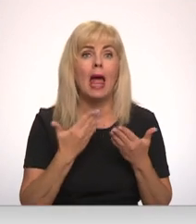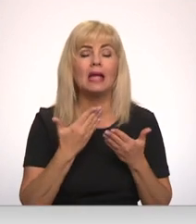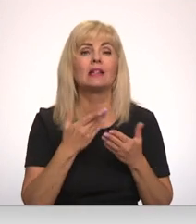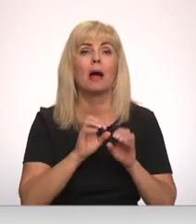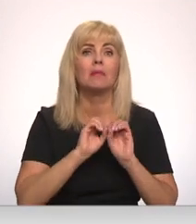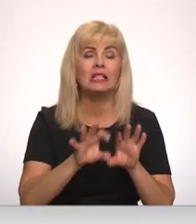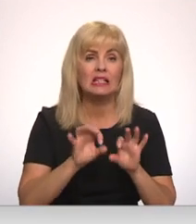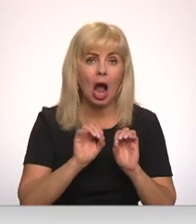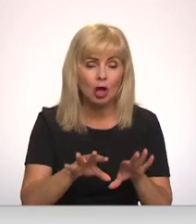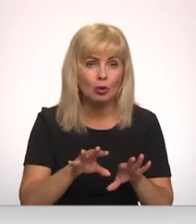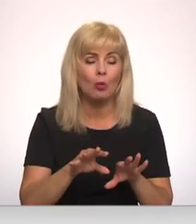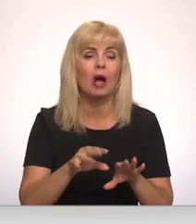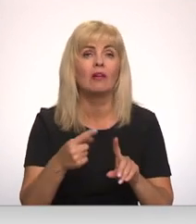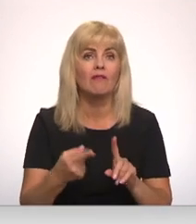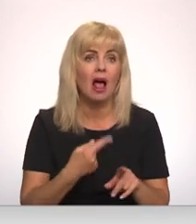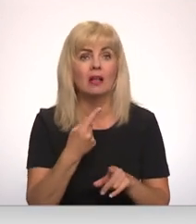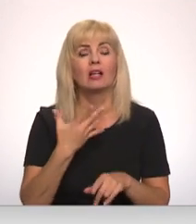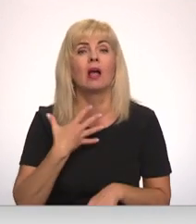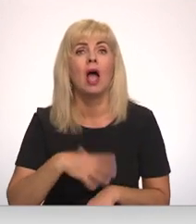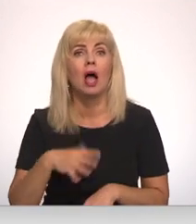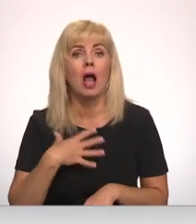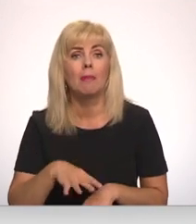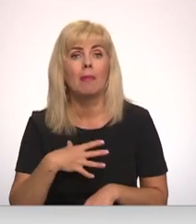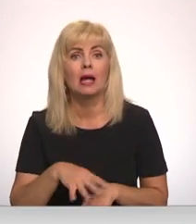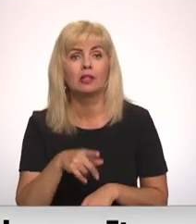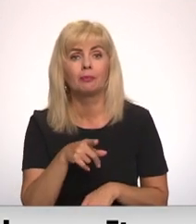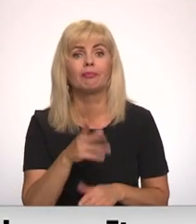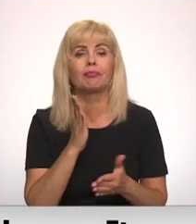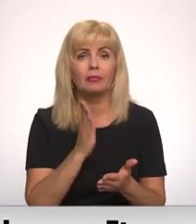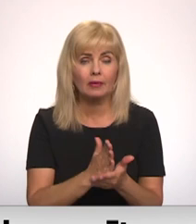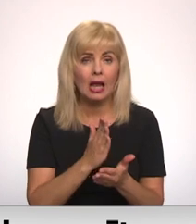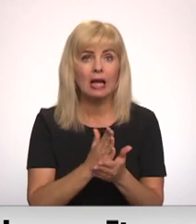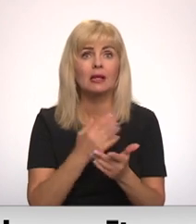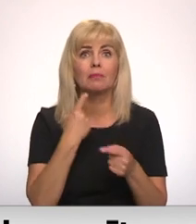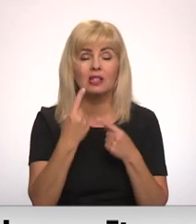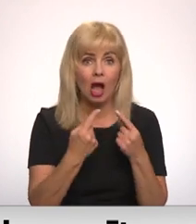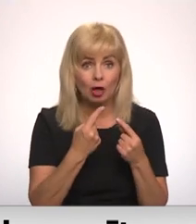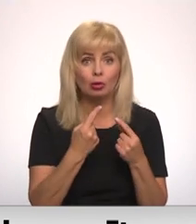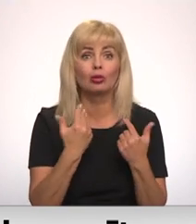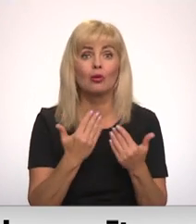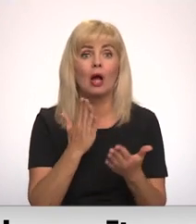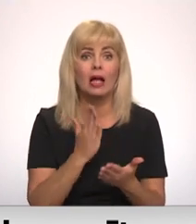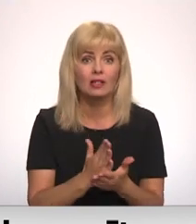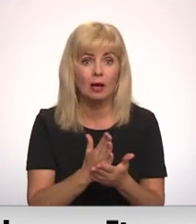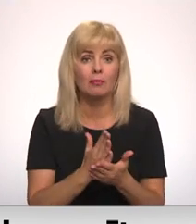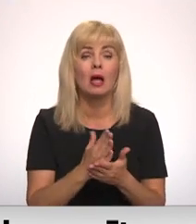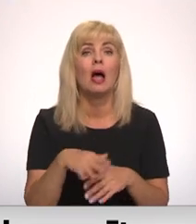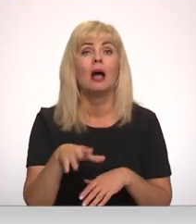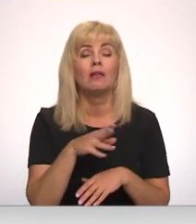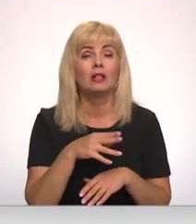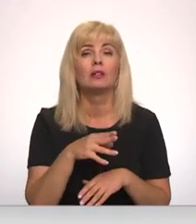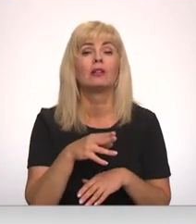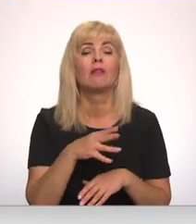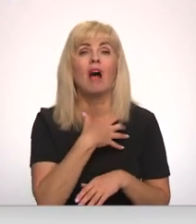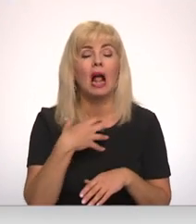tos apsvērumus, kāpēc esam sarunās nonākuši tur, kur esam. Valdība ir visu savu solījumus